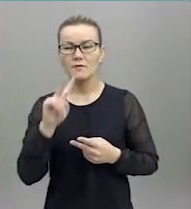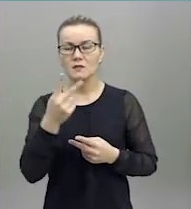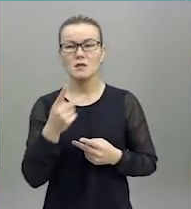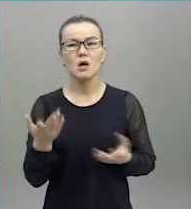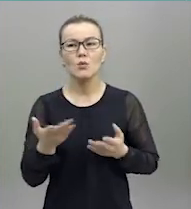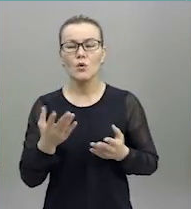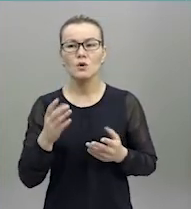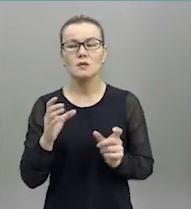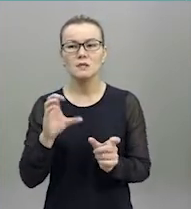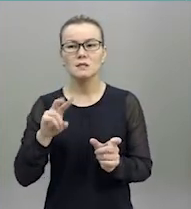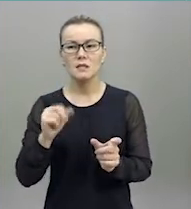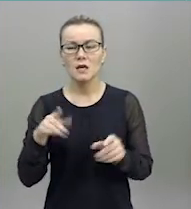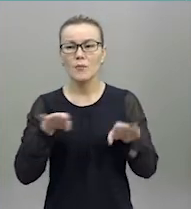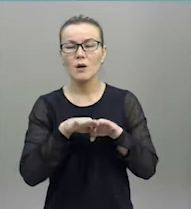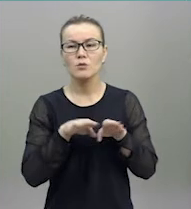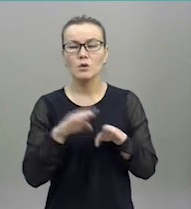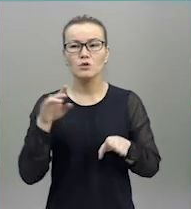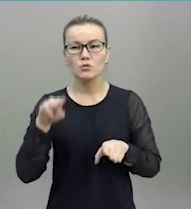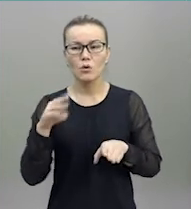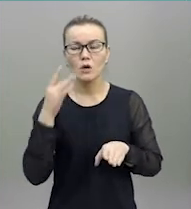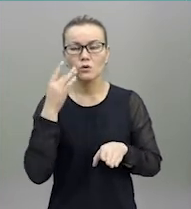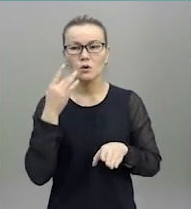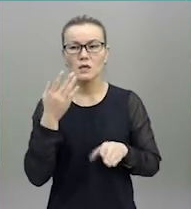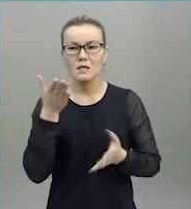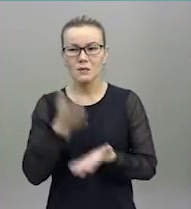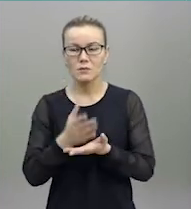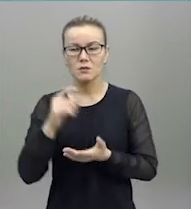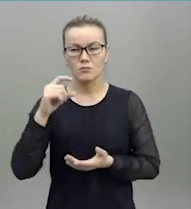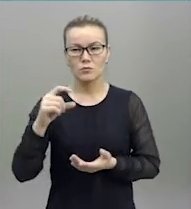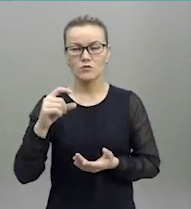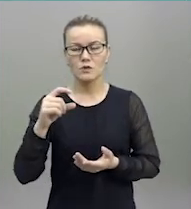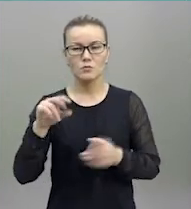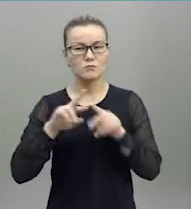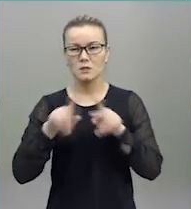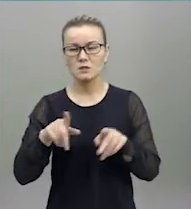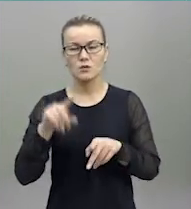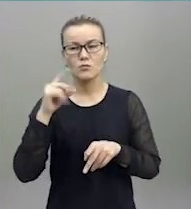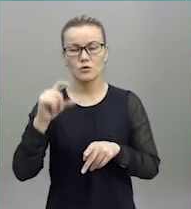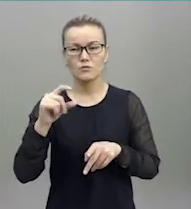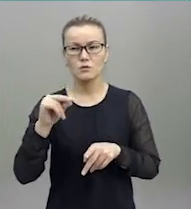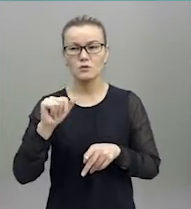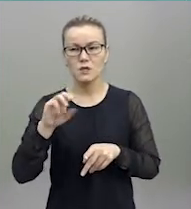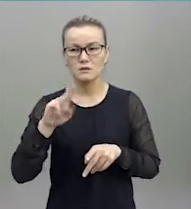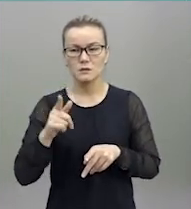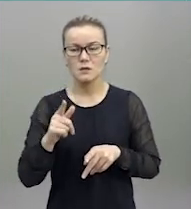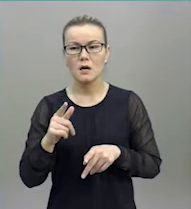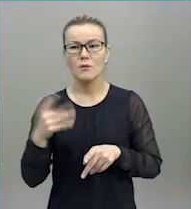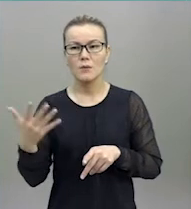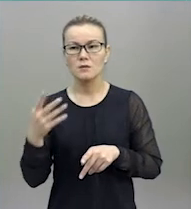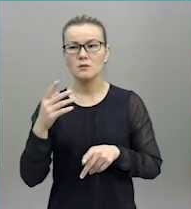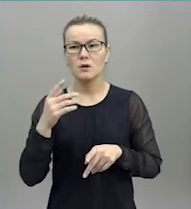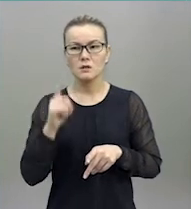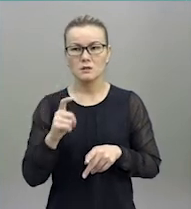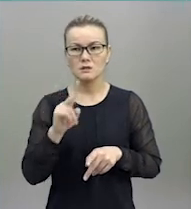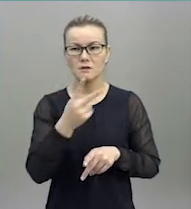слагаемое ему подобное то которое имеет ту же самую буквенную часть 5 x квадрат плюс 3x квадрат